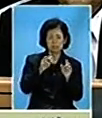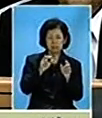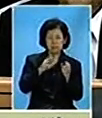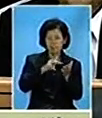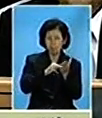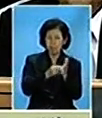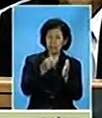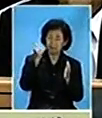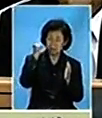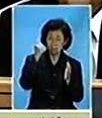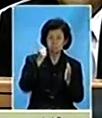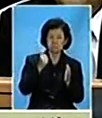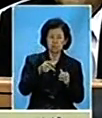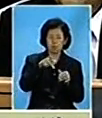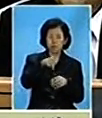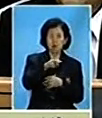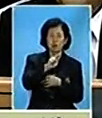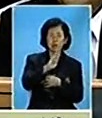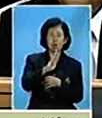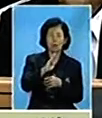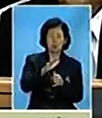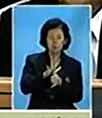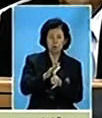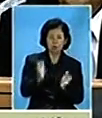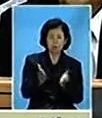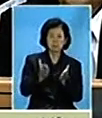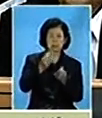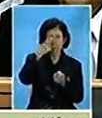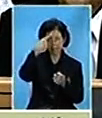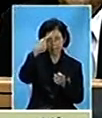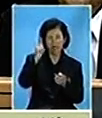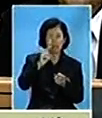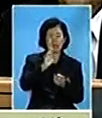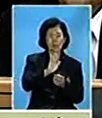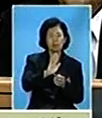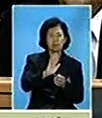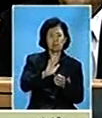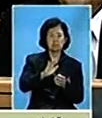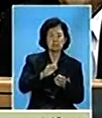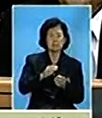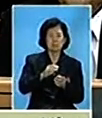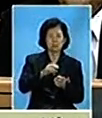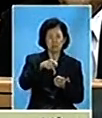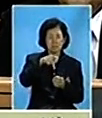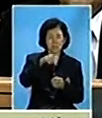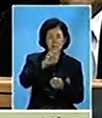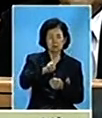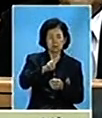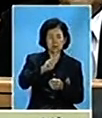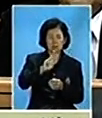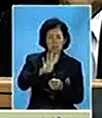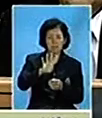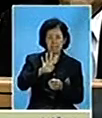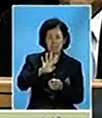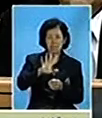พรบคุ้มครองส่งเสริมภูมิปัญญาการแพทย์แผนไทยพ.ศ. 2542นะฮะเขากำ